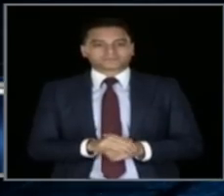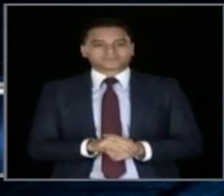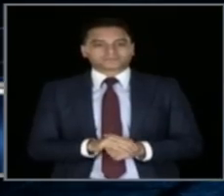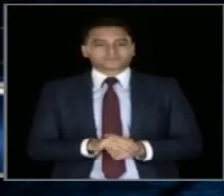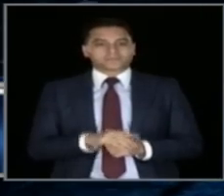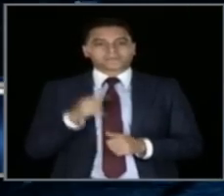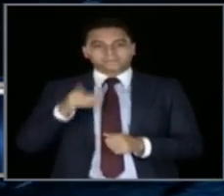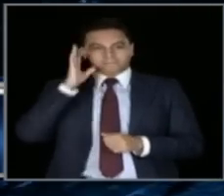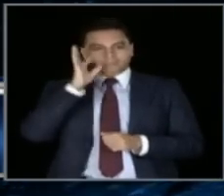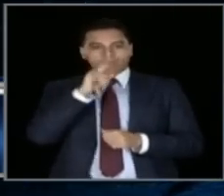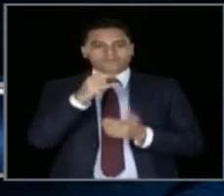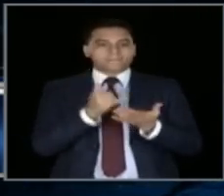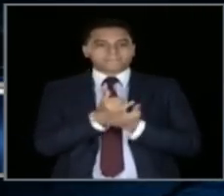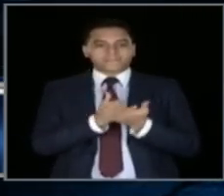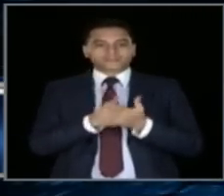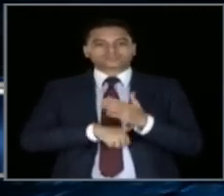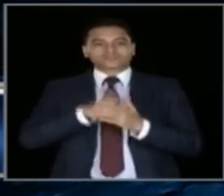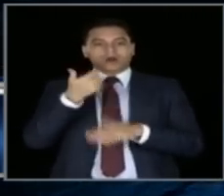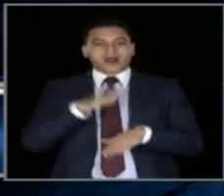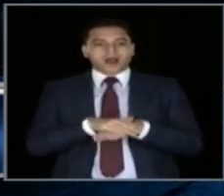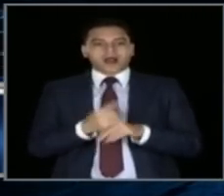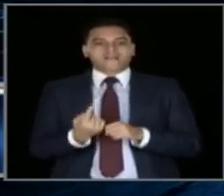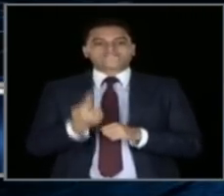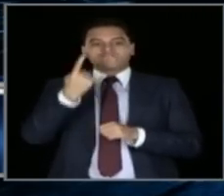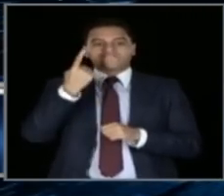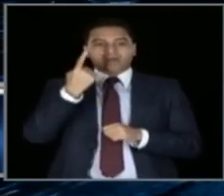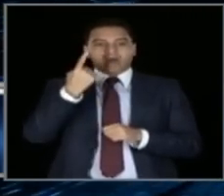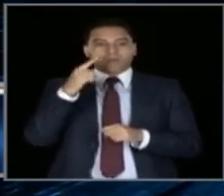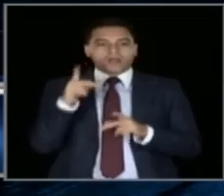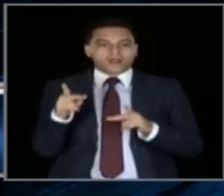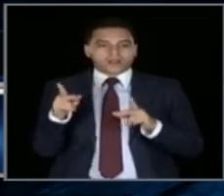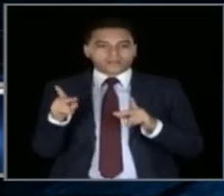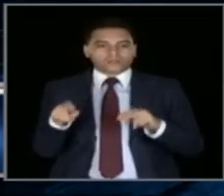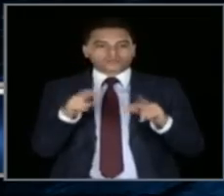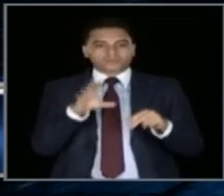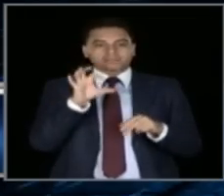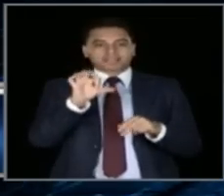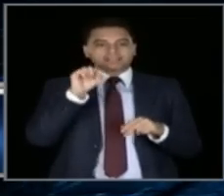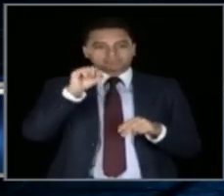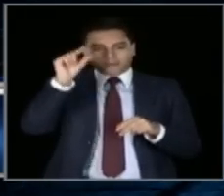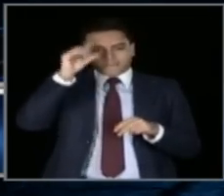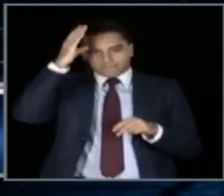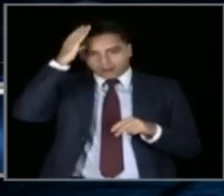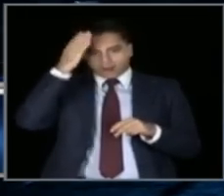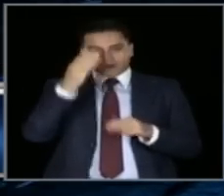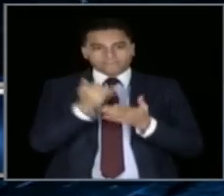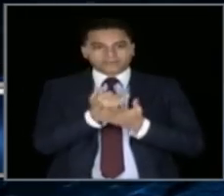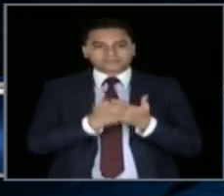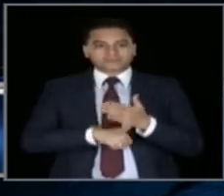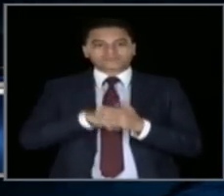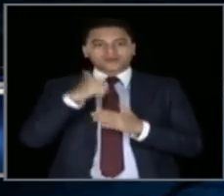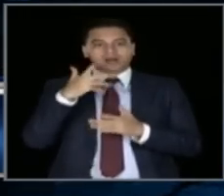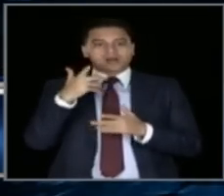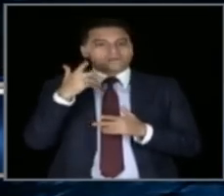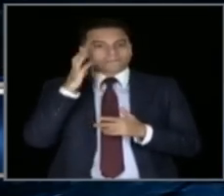ما هي المدرسة الفائزة بالمركز الأول في الموسم التاسع من برنامج العباقرة؟